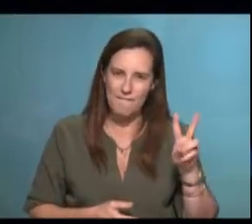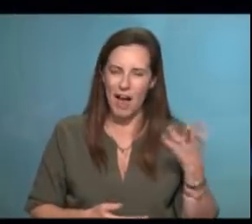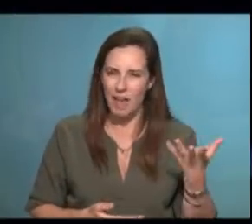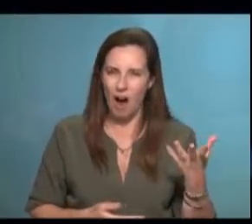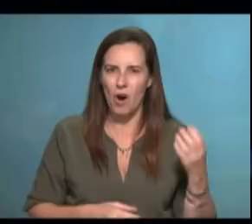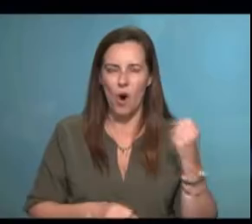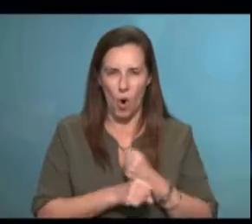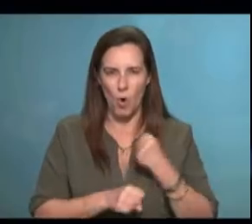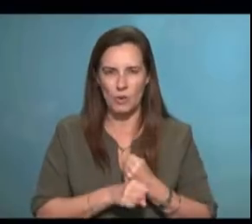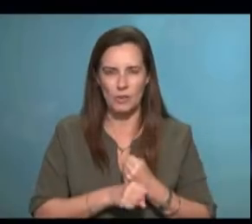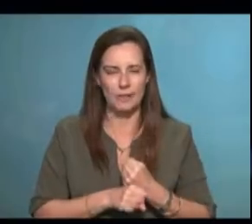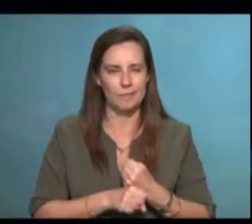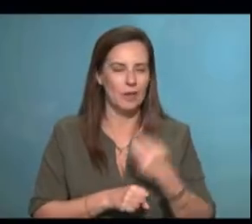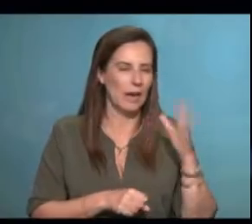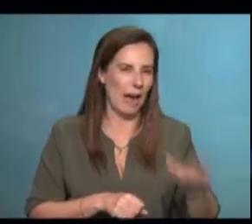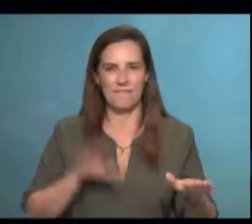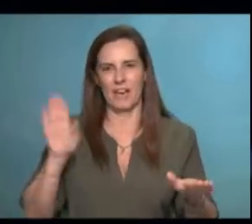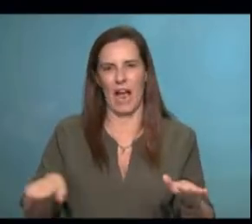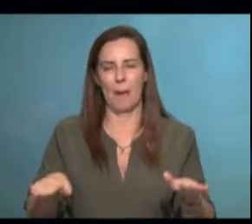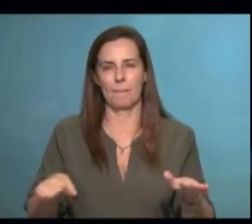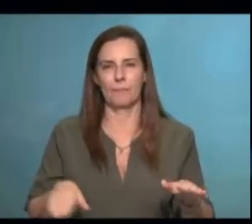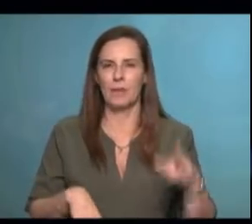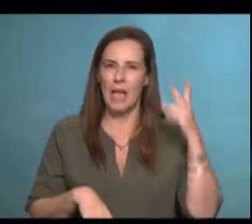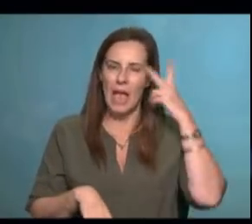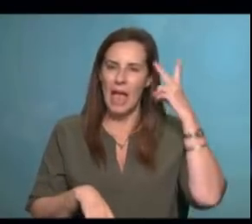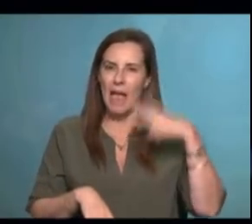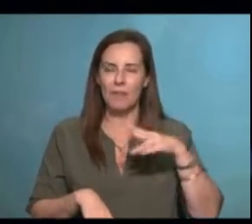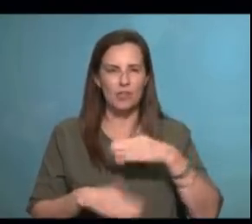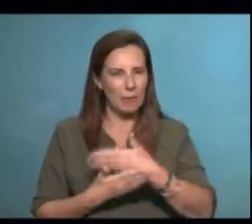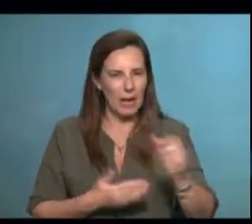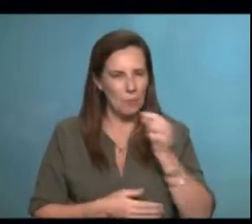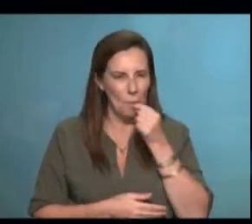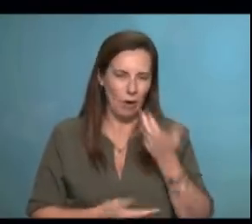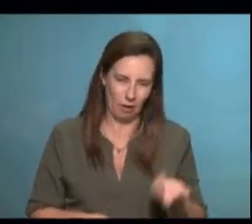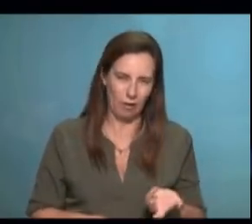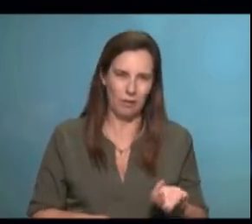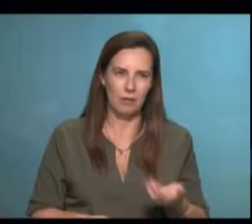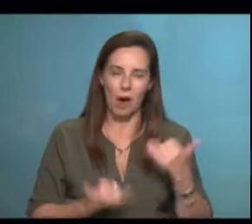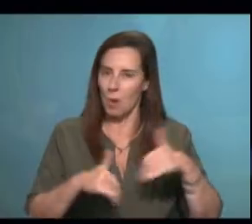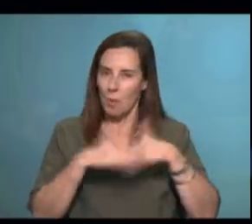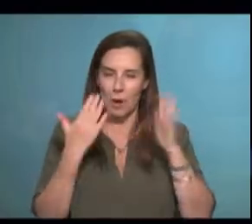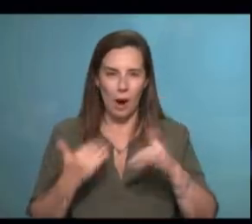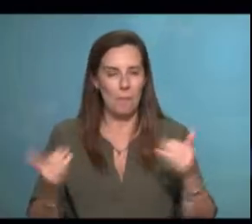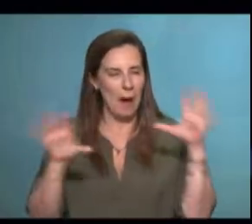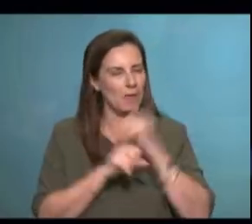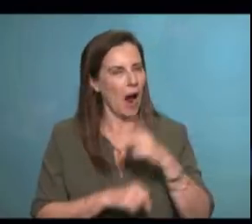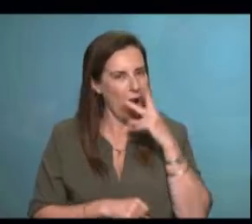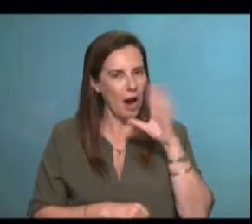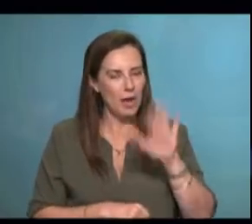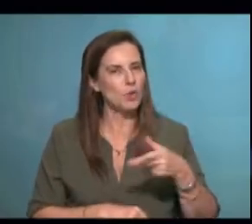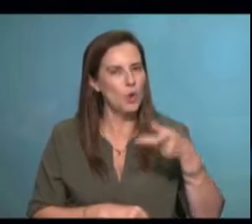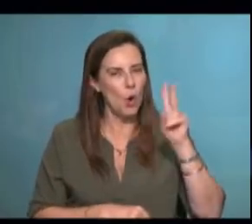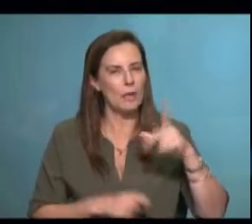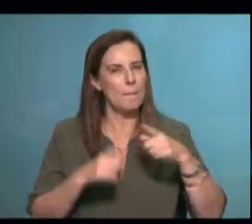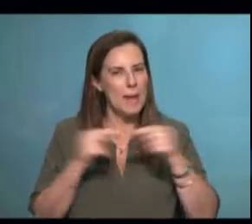עם שני פנים. הבנתי אנחנו... שיש גם חלוקת ממתקים. כן, זה קורה האמת מאז הבוקר, אבל גם הערב אנחנו רואים את זה ביתר סט